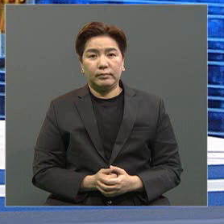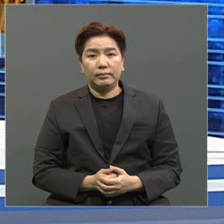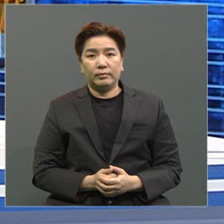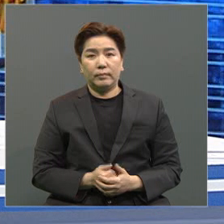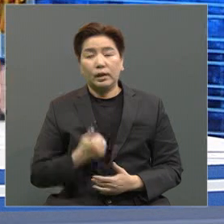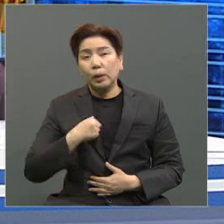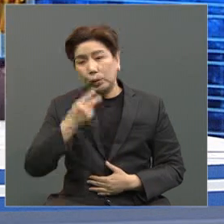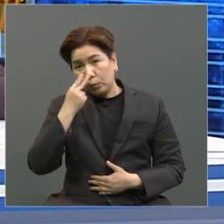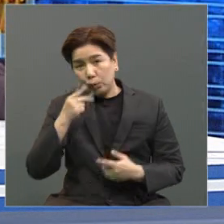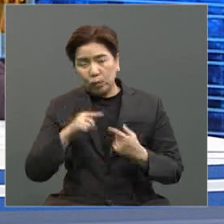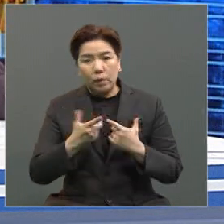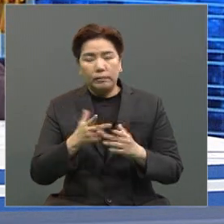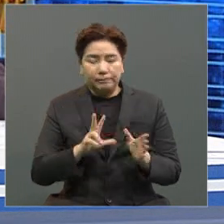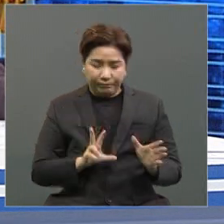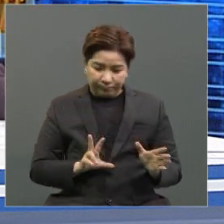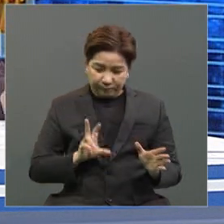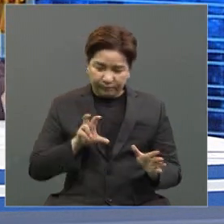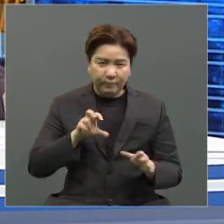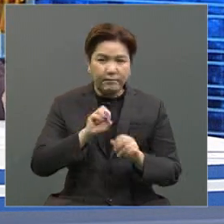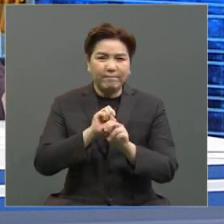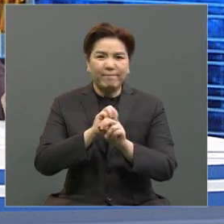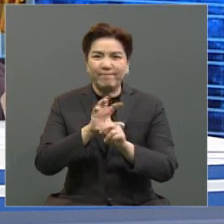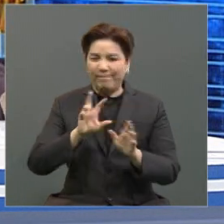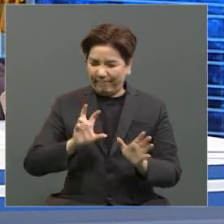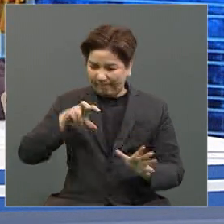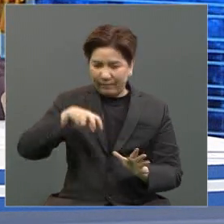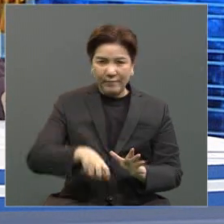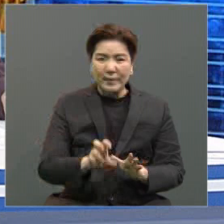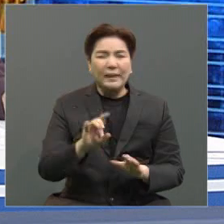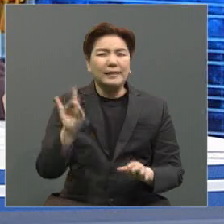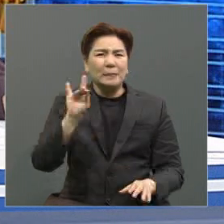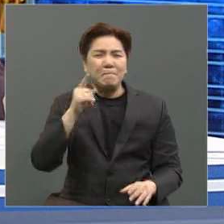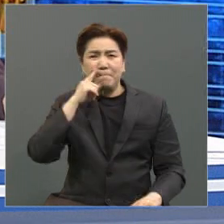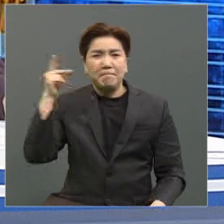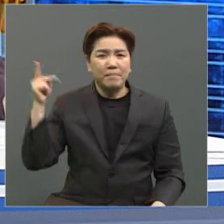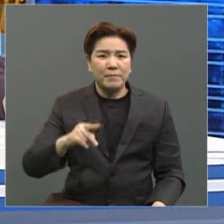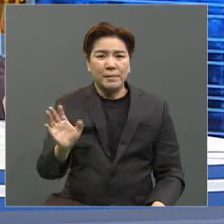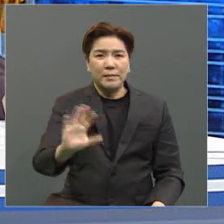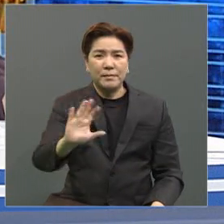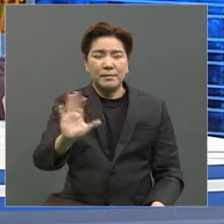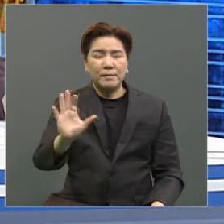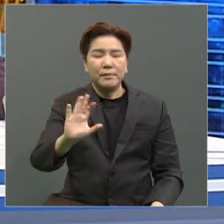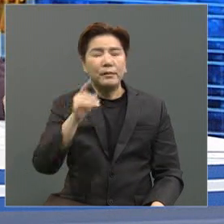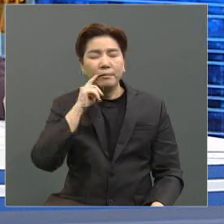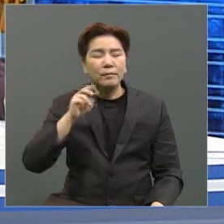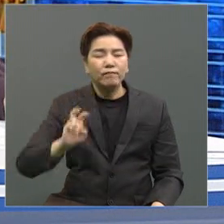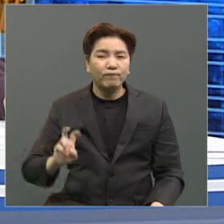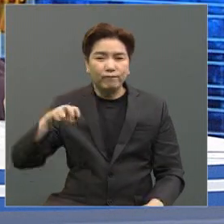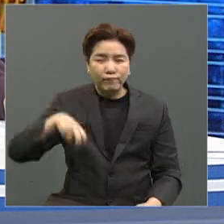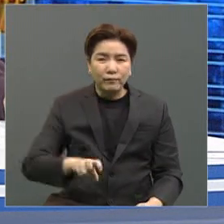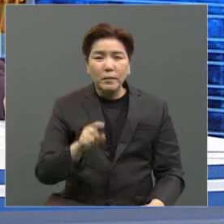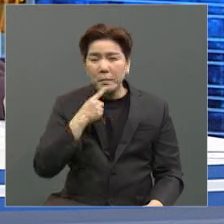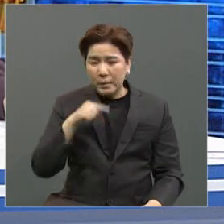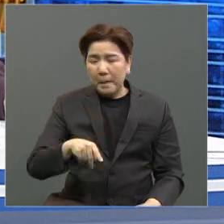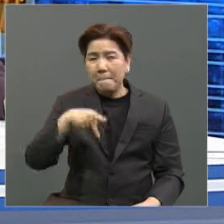พาคุณผู้ชมไปติดตามพญานาคฮะแต่พญานาคที่ว่านี้ไม่ใช่สัตว์มหัศจรรย์นะฮอ่าผมนึกว่าเป็นสัตว์มหัศจรรย์ซะละไม่ใช่นะฮะพญา